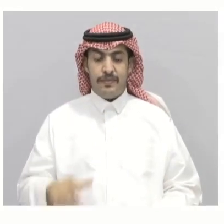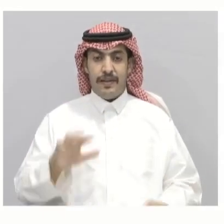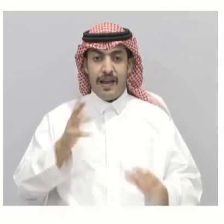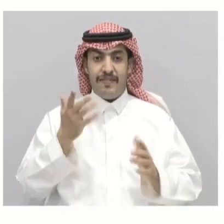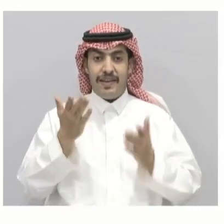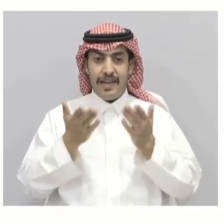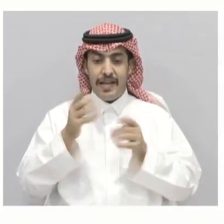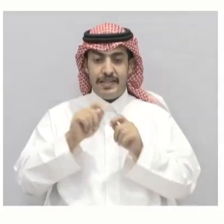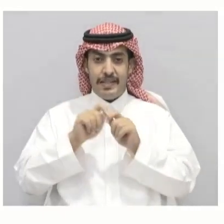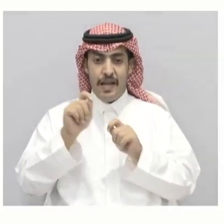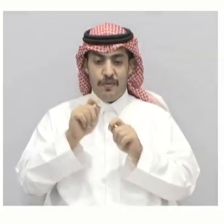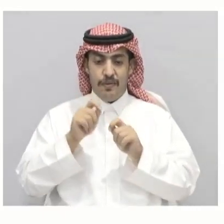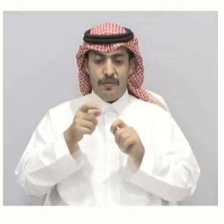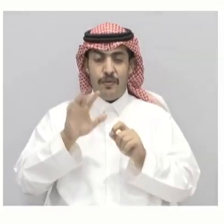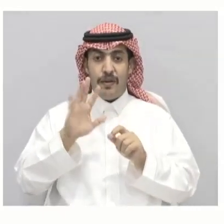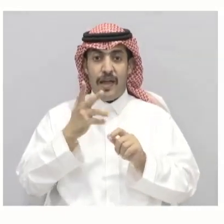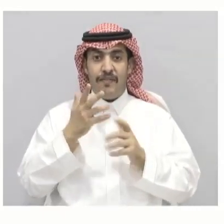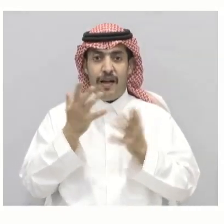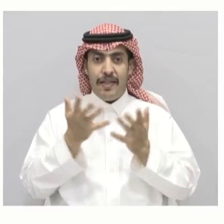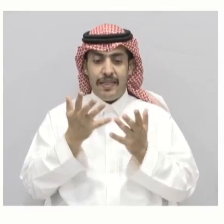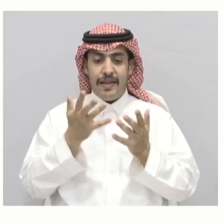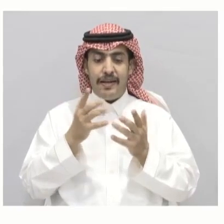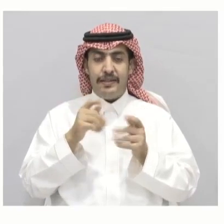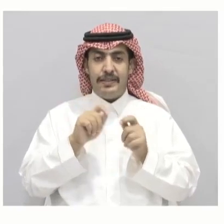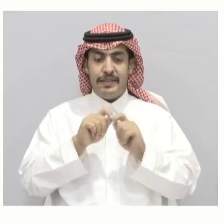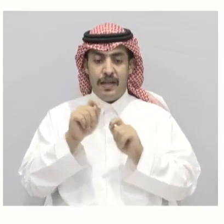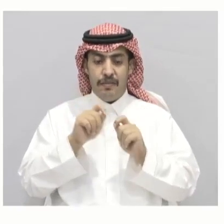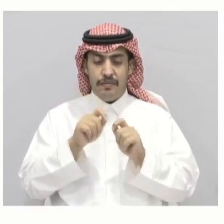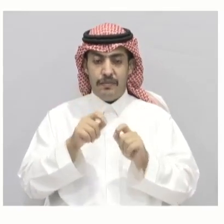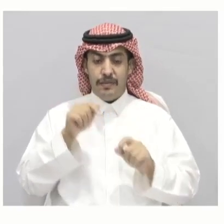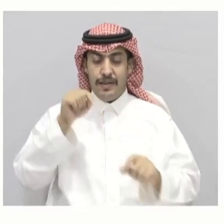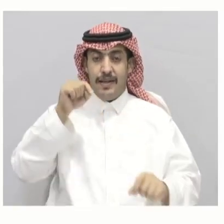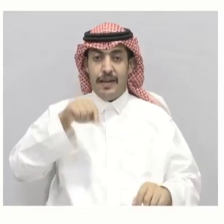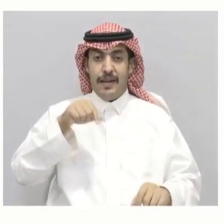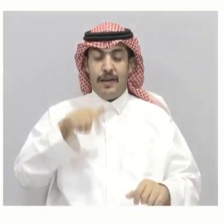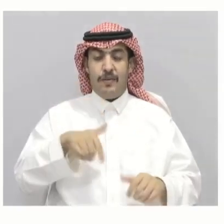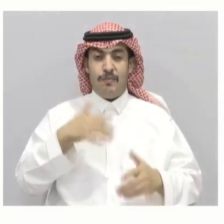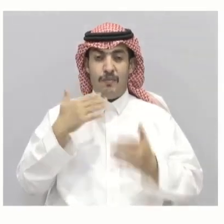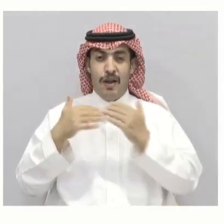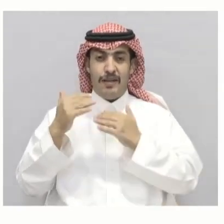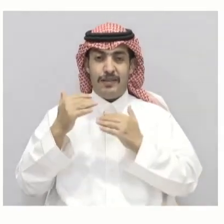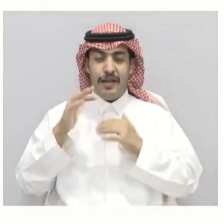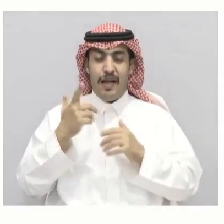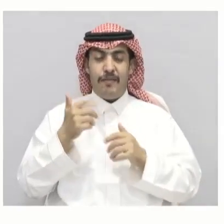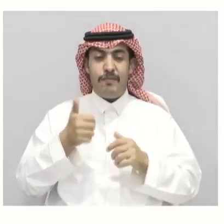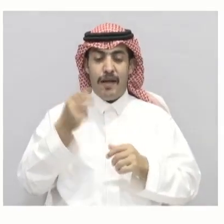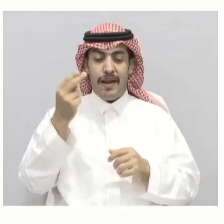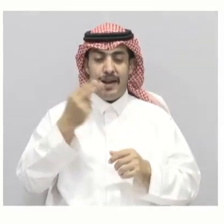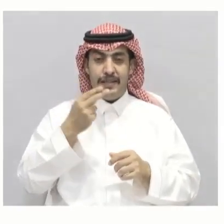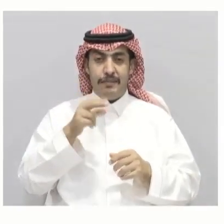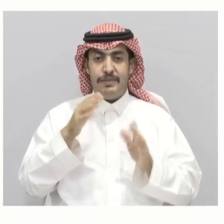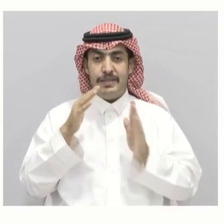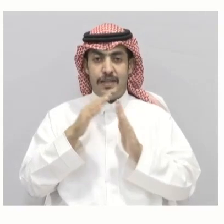نقيس الزاويه كيف نقدر الزاويه الان سنراجع كيف نرسم